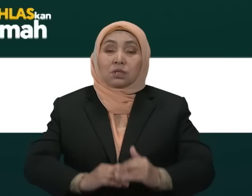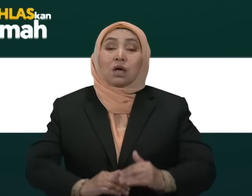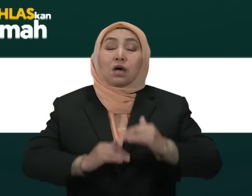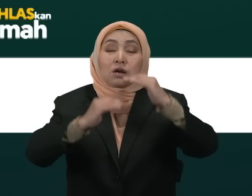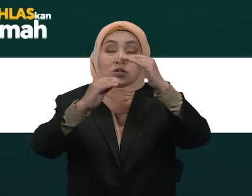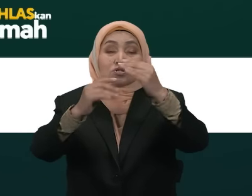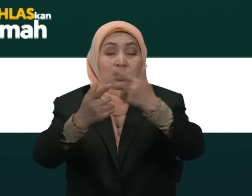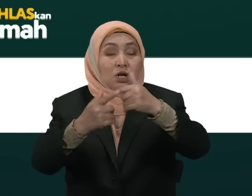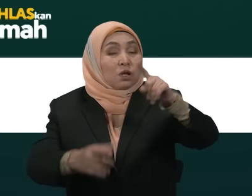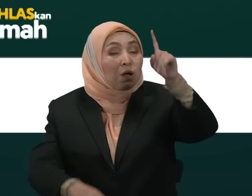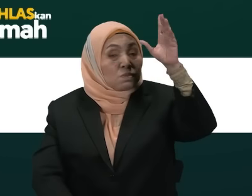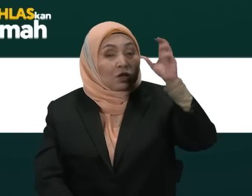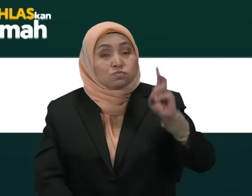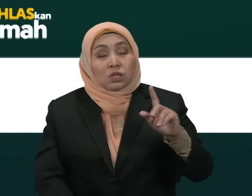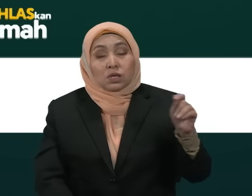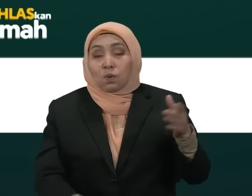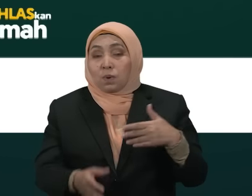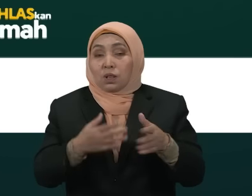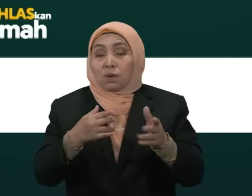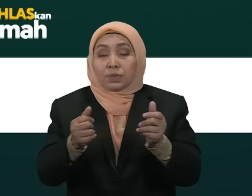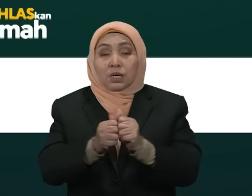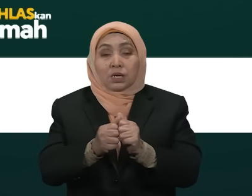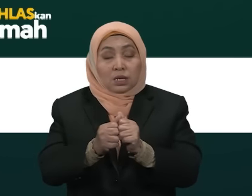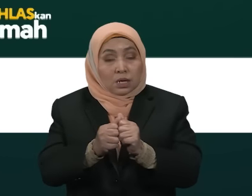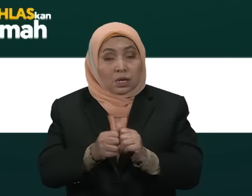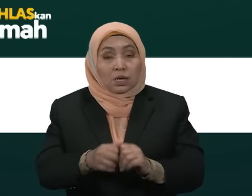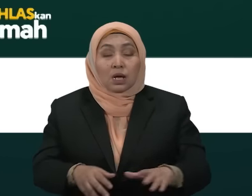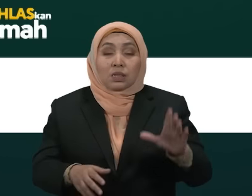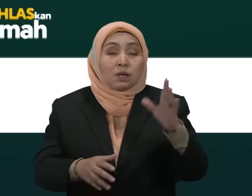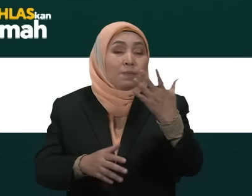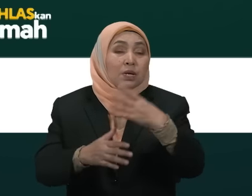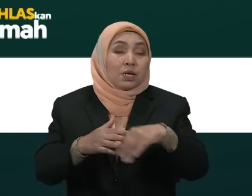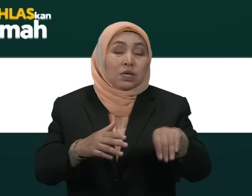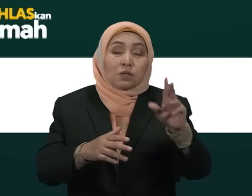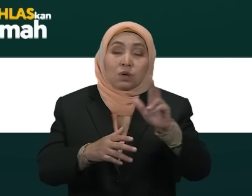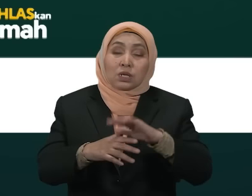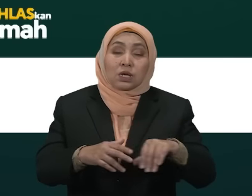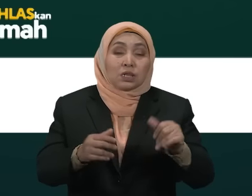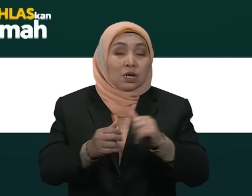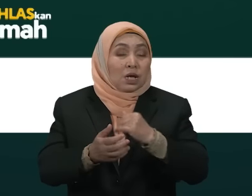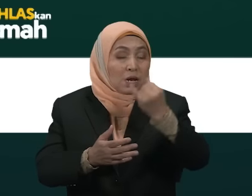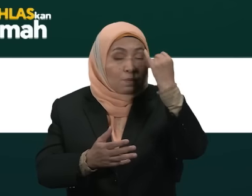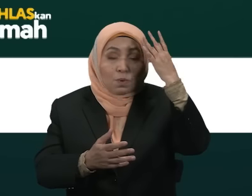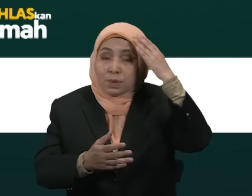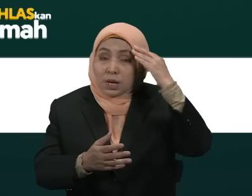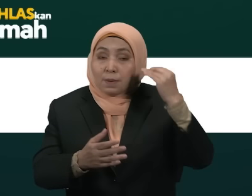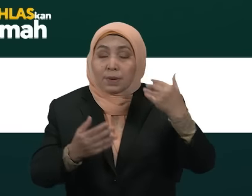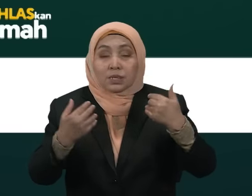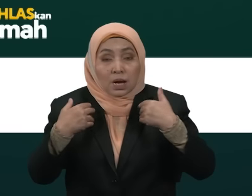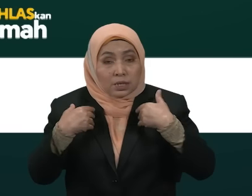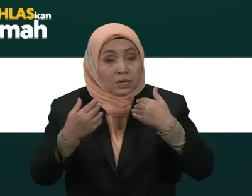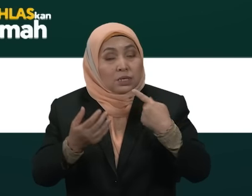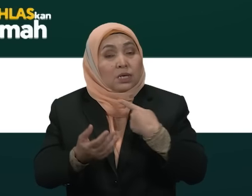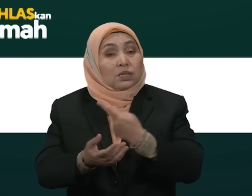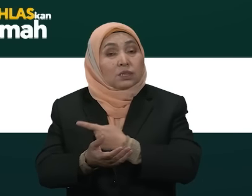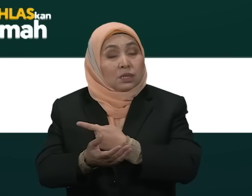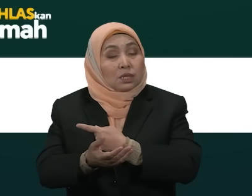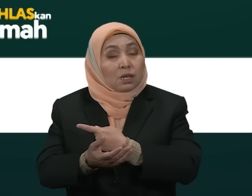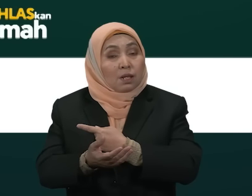sisi Allah Subhanahu Wa Taala, walaupun dengan RM1, dengan RM5, ataupun dengan ilmu, dengan pengalaman yang ada